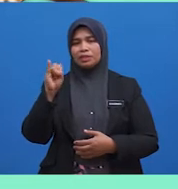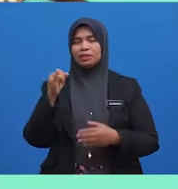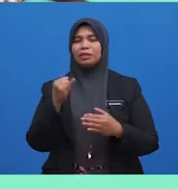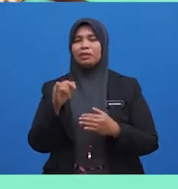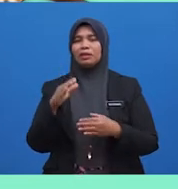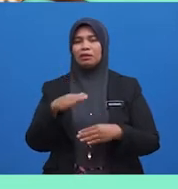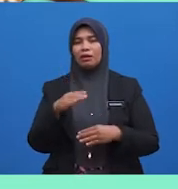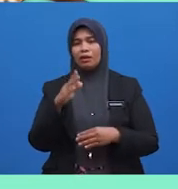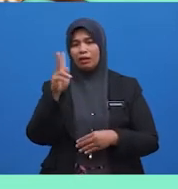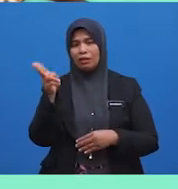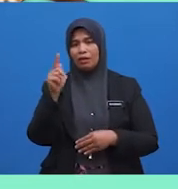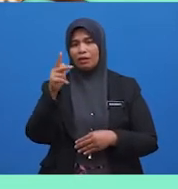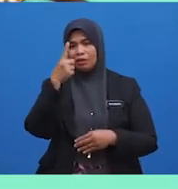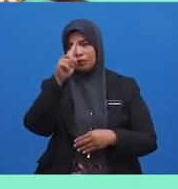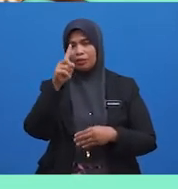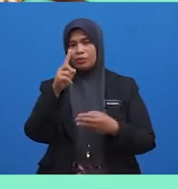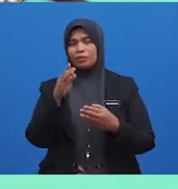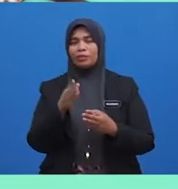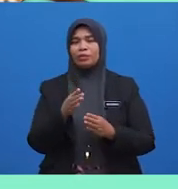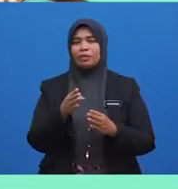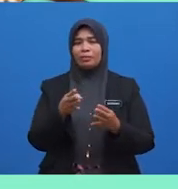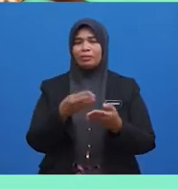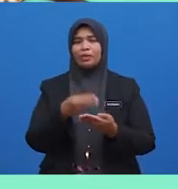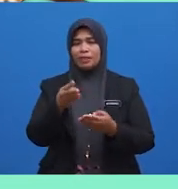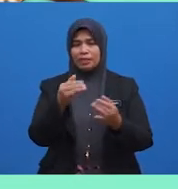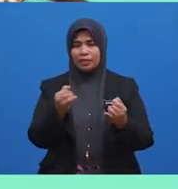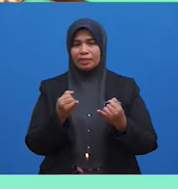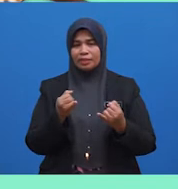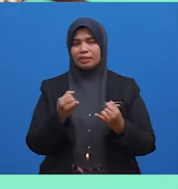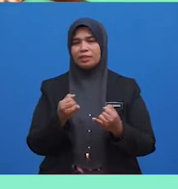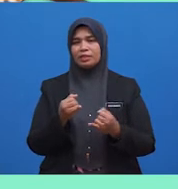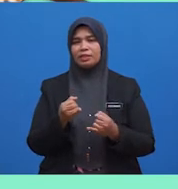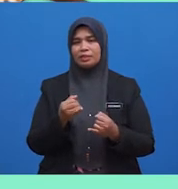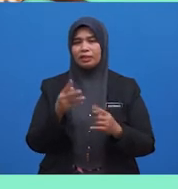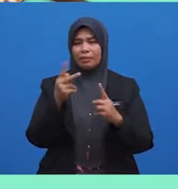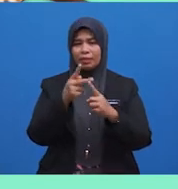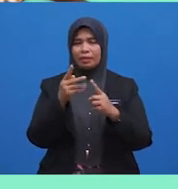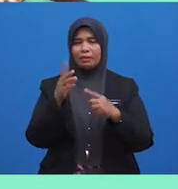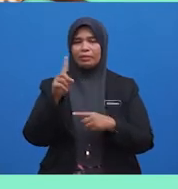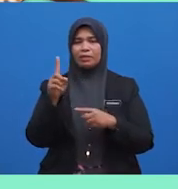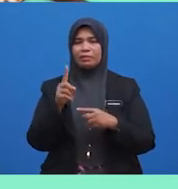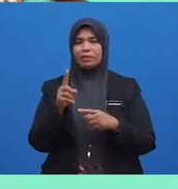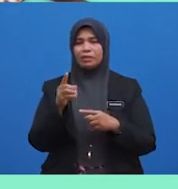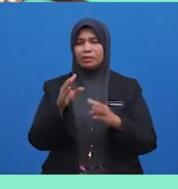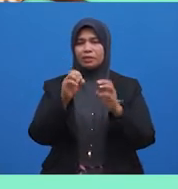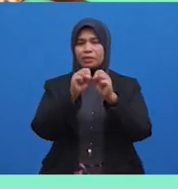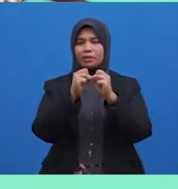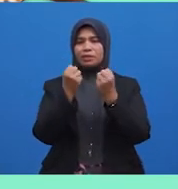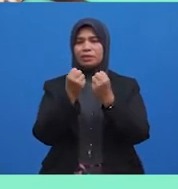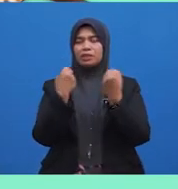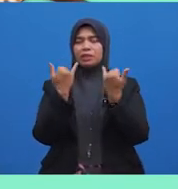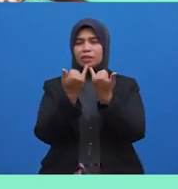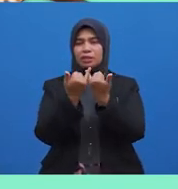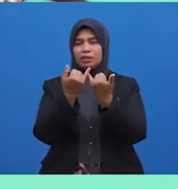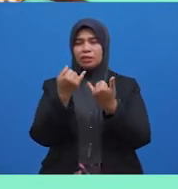diberikan oleh pemerintah kepada mana-mana syarikat untuk menggunakan sesuatu kawasan bagi tujuan